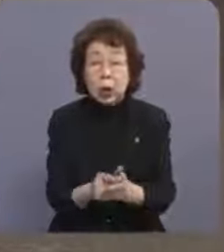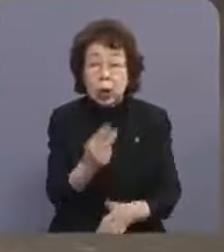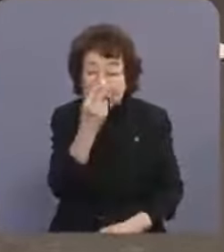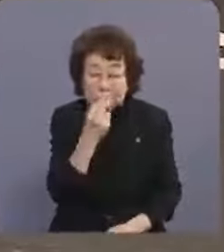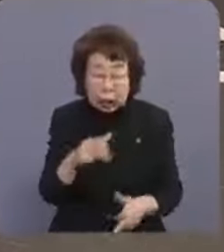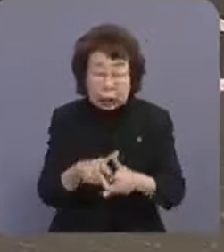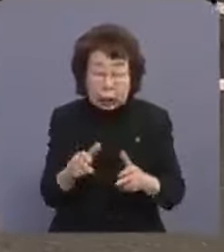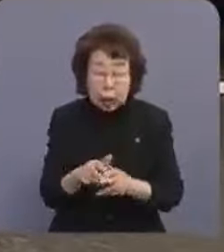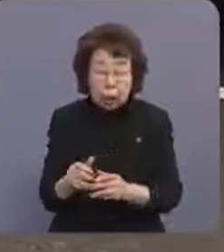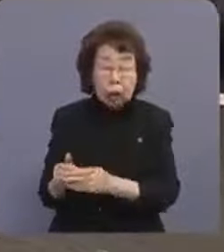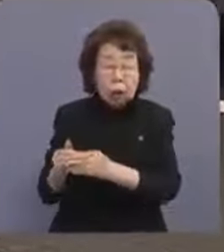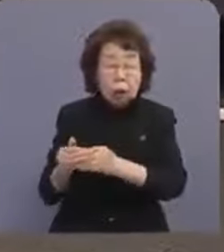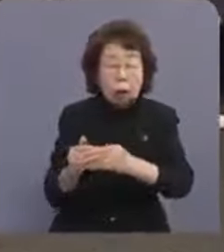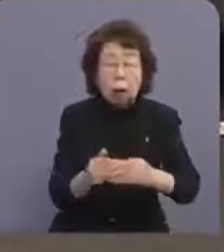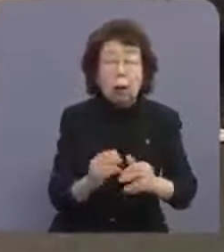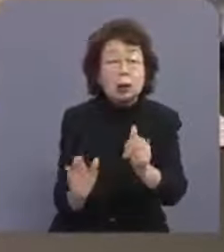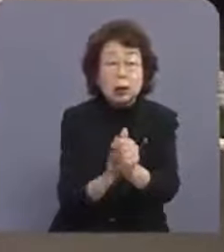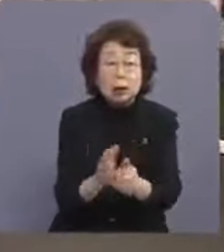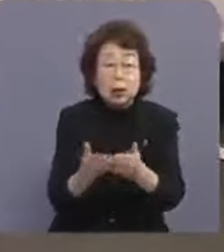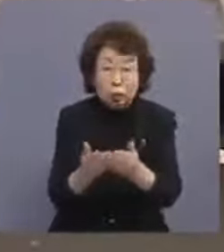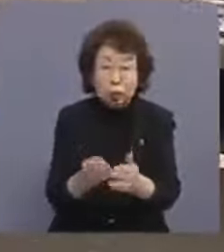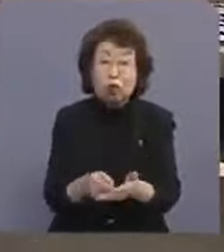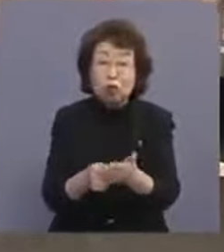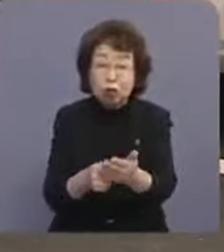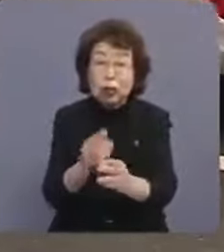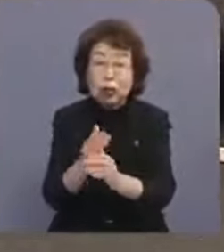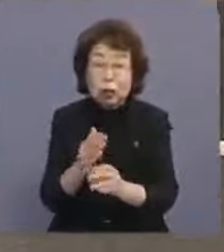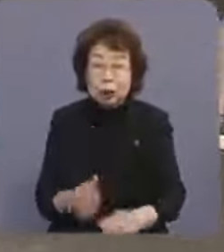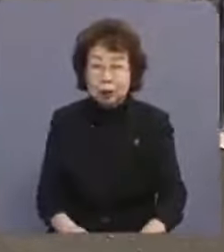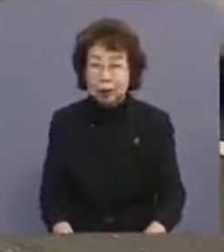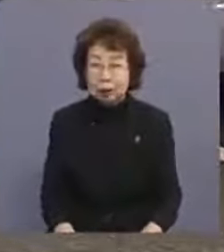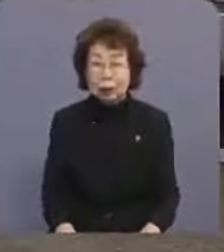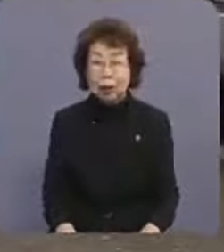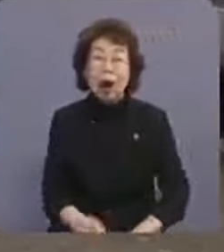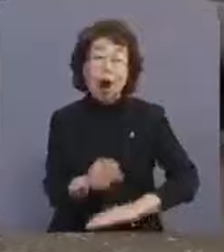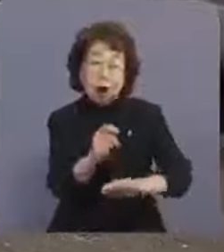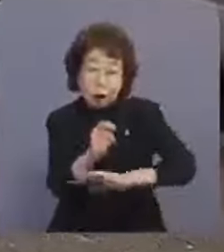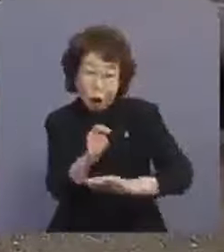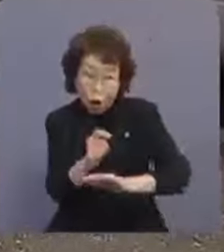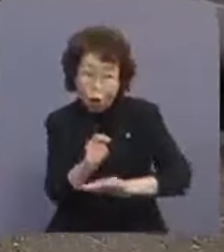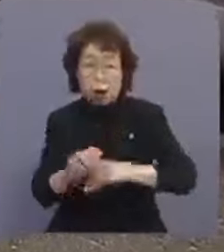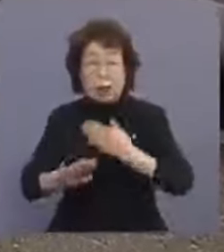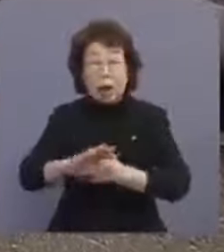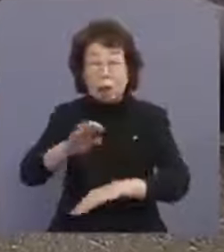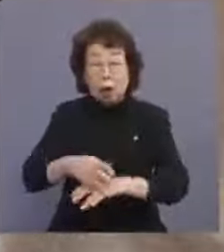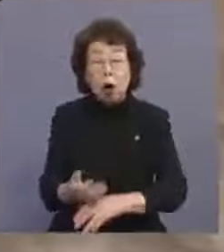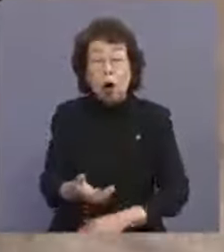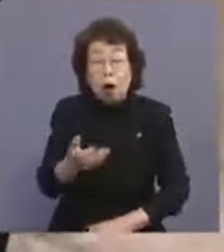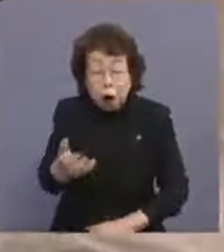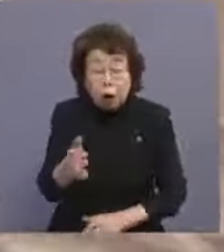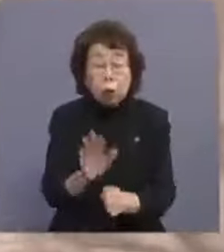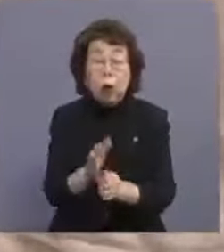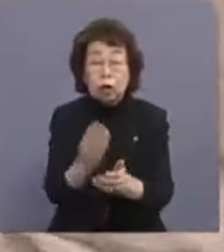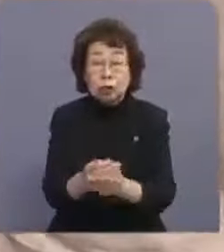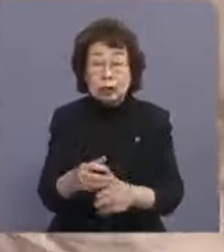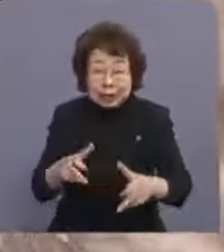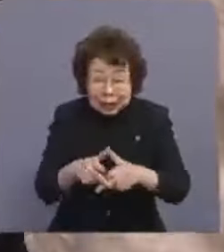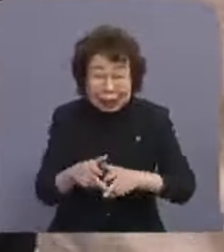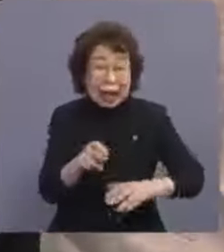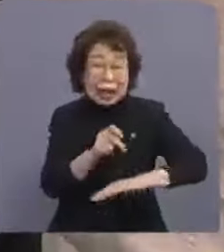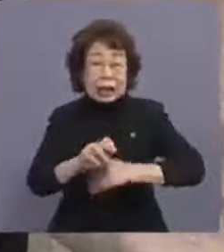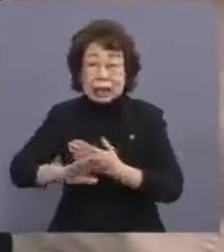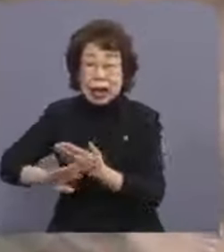시각장애인 생활이동지원센터 서비스를 신청했습니다. 자비콜이나 두리발 등 단지 이동만 돕는 다른 장애인 택시와